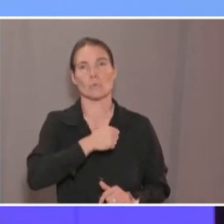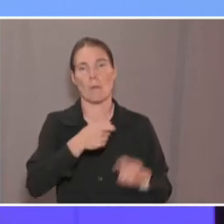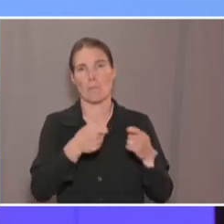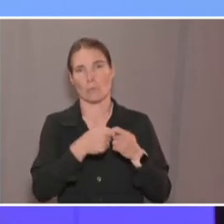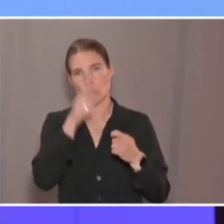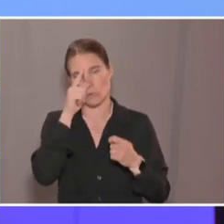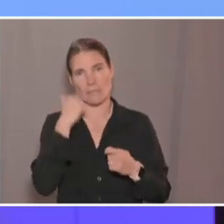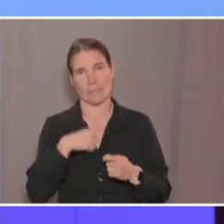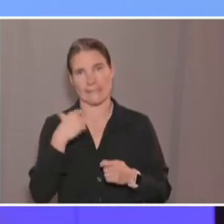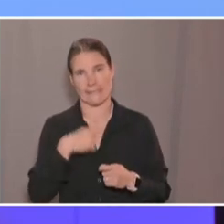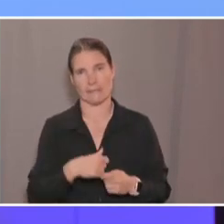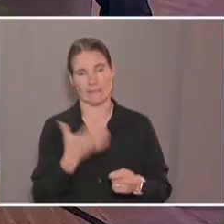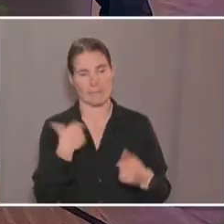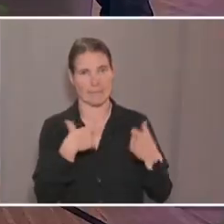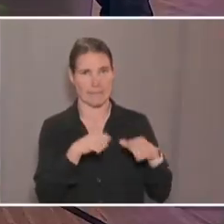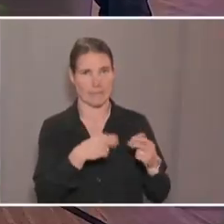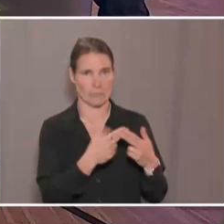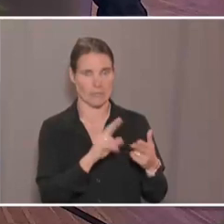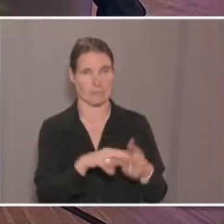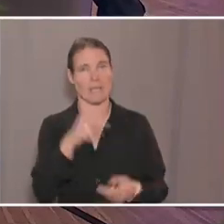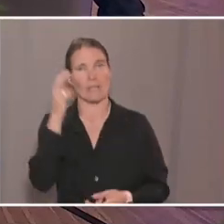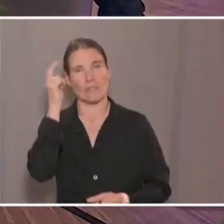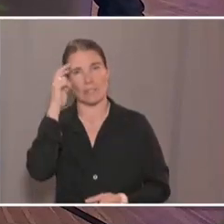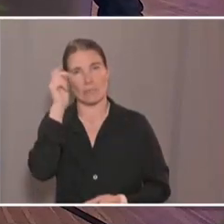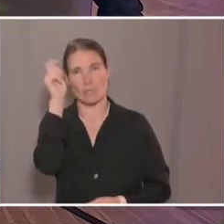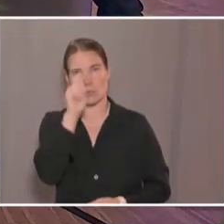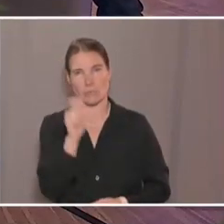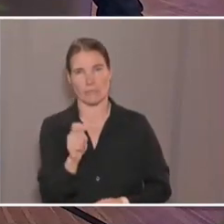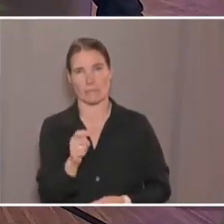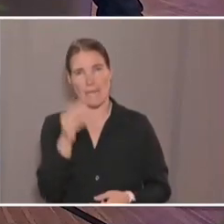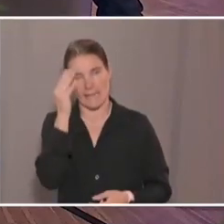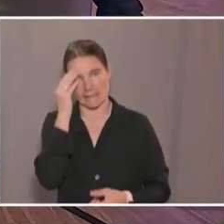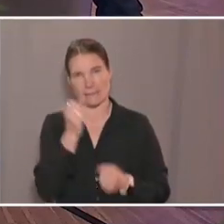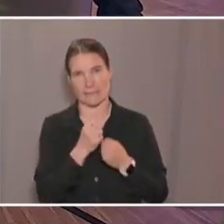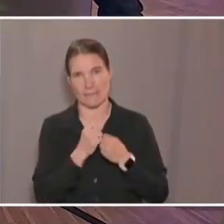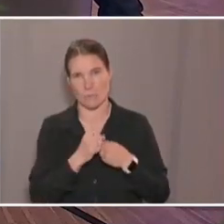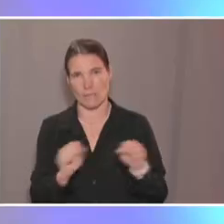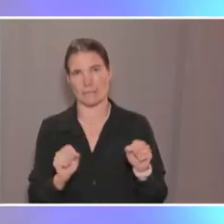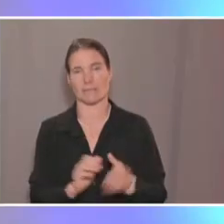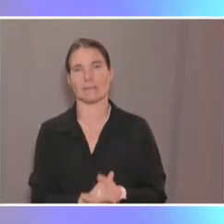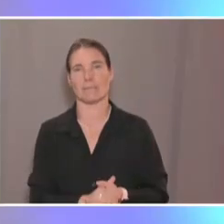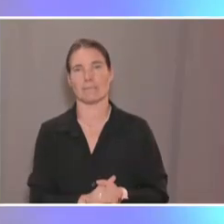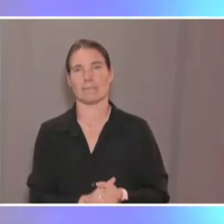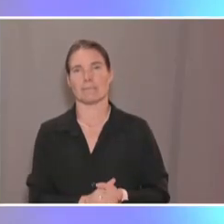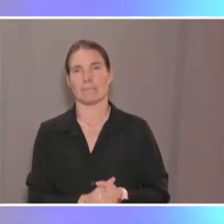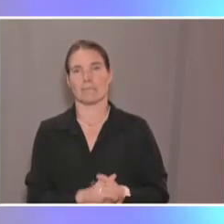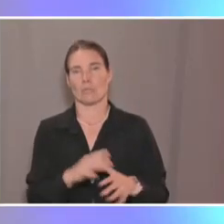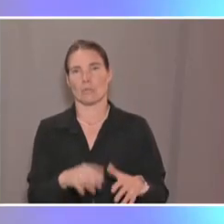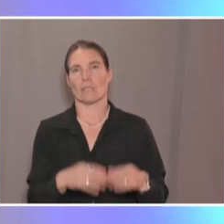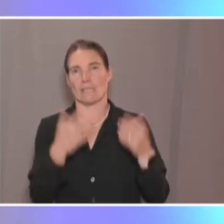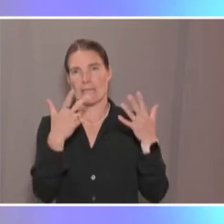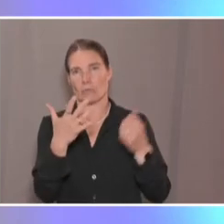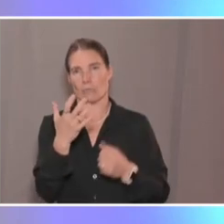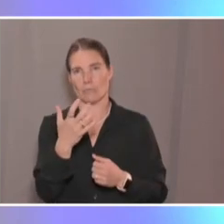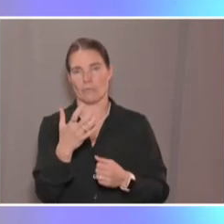klar. Und die Flensburger Studierenden lernten Demokratie. Bereits 1958 verschafften sie sich